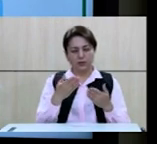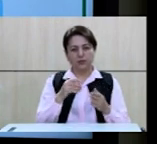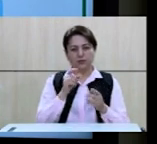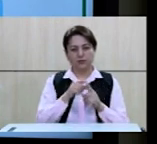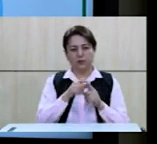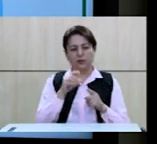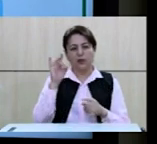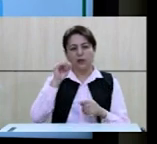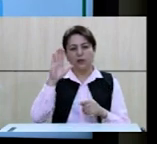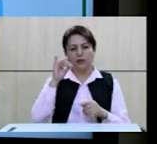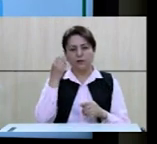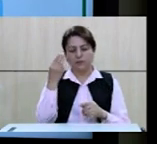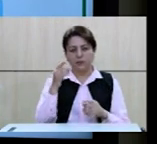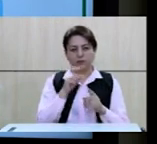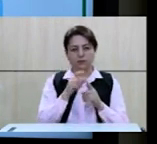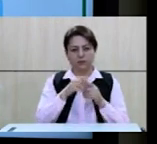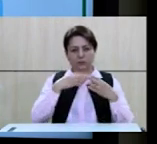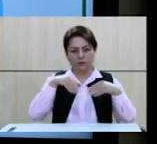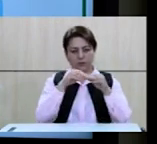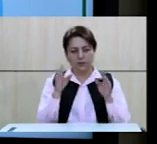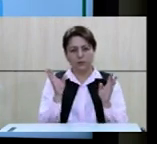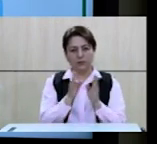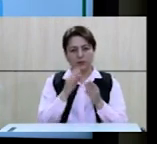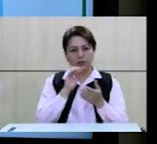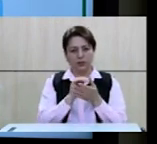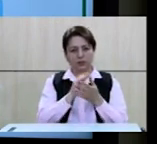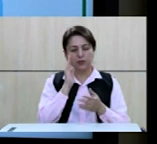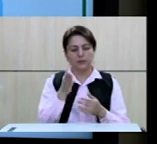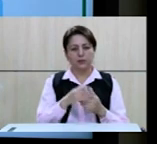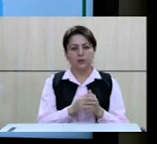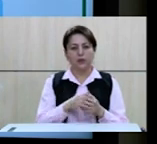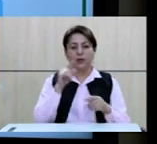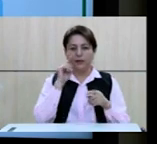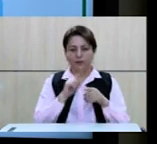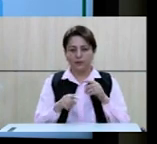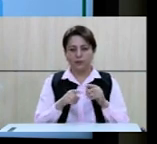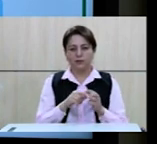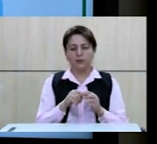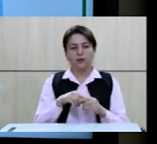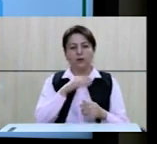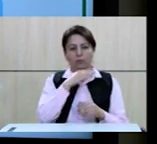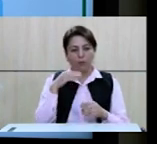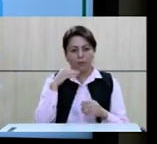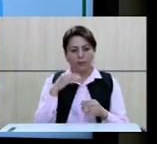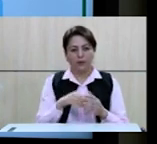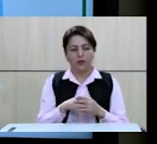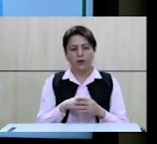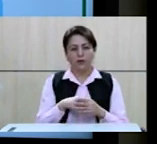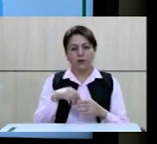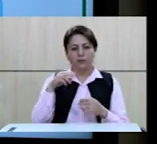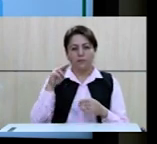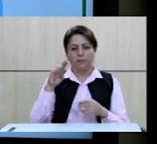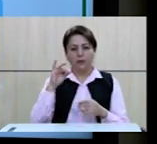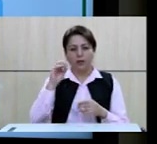oid so'zlar bilan yana bir marta tanishib olamiz. Demak, tez, ko'p,